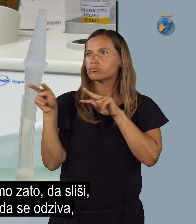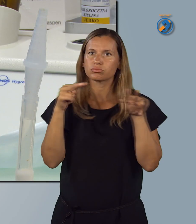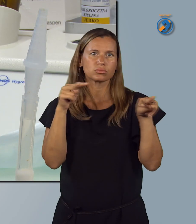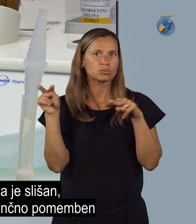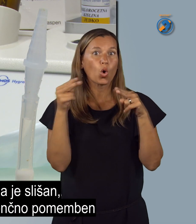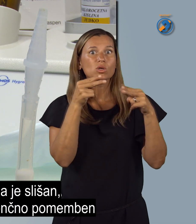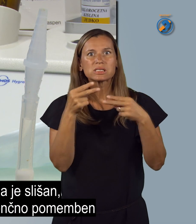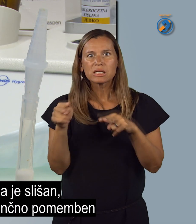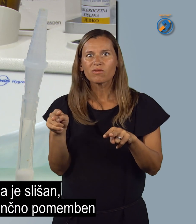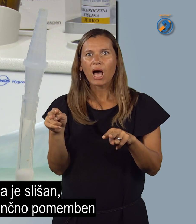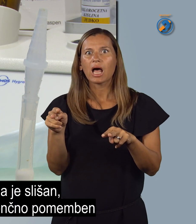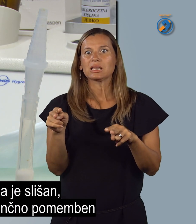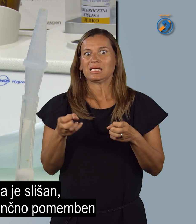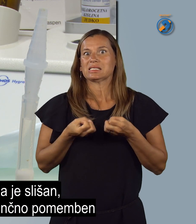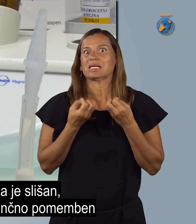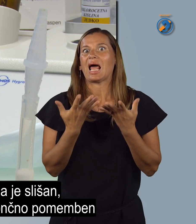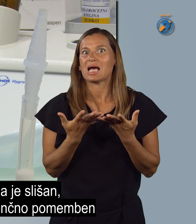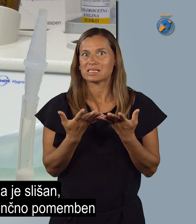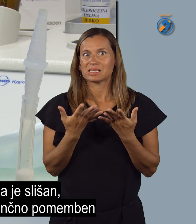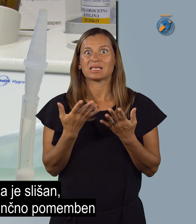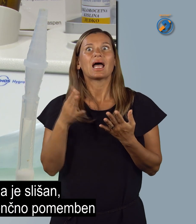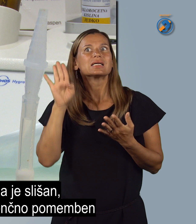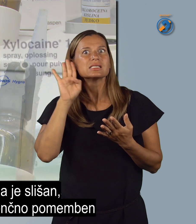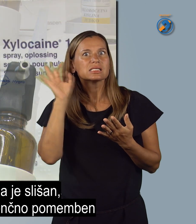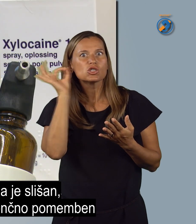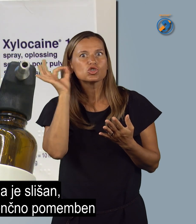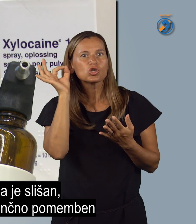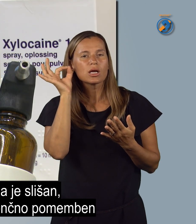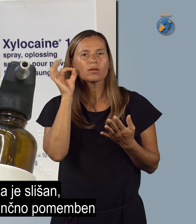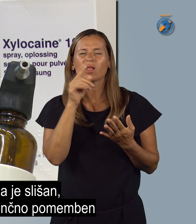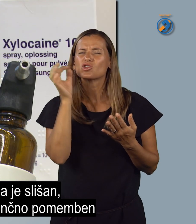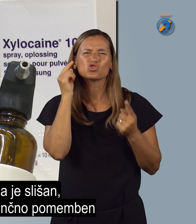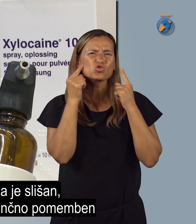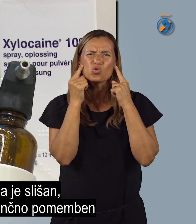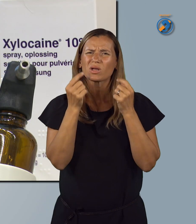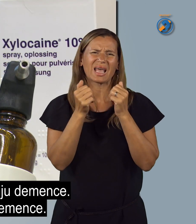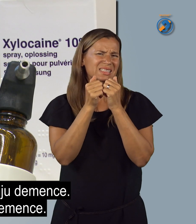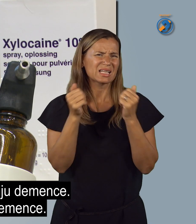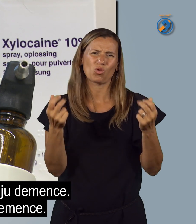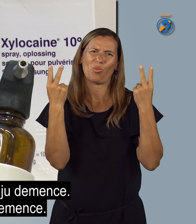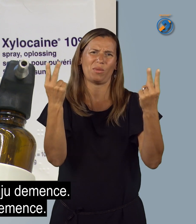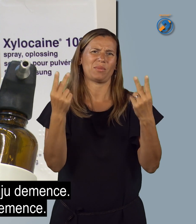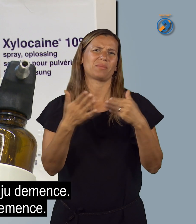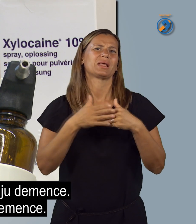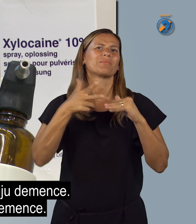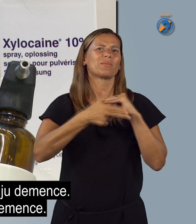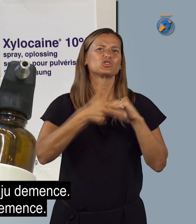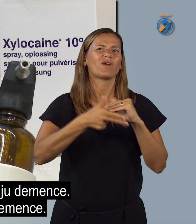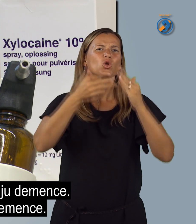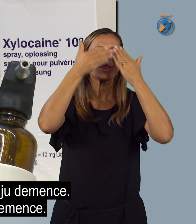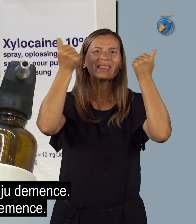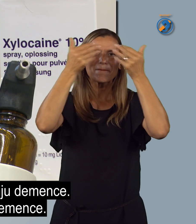odziva, da se izrazi, da je slišan, upoštevan, je neskončno pomemben pri preprečevanju